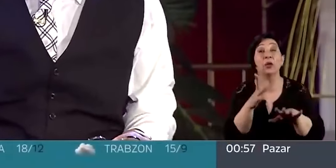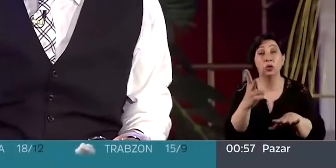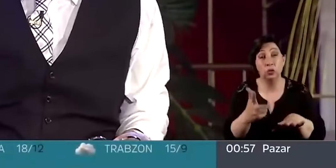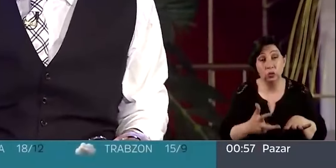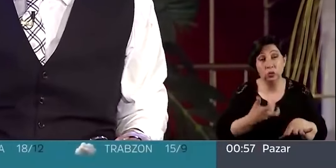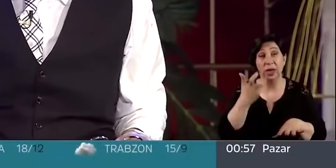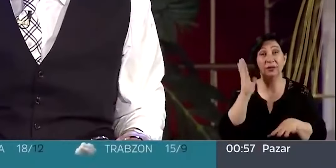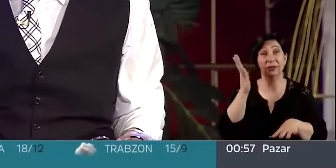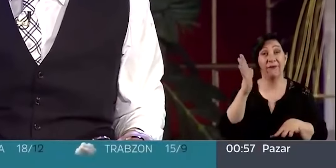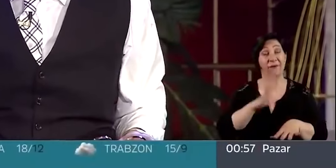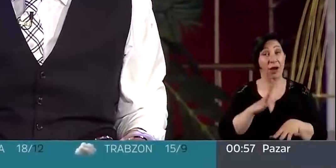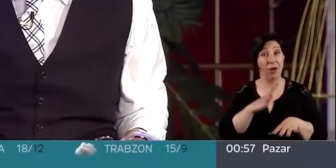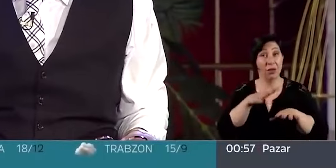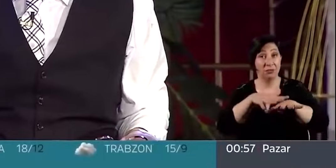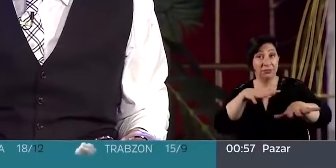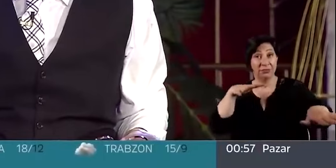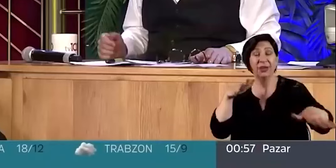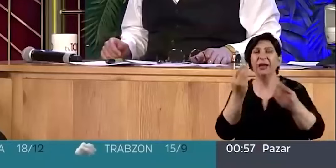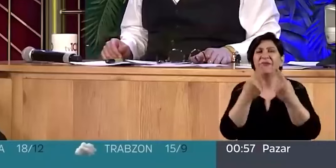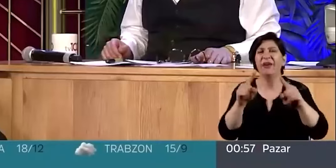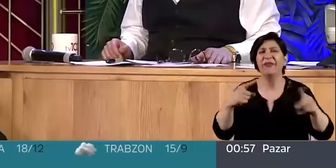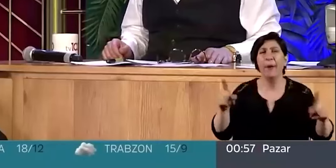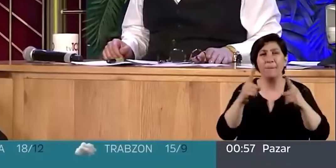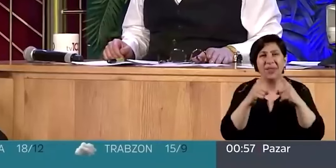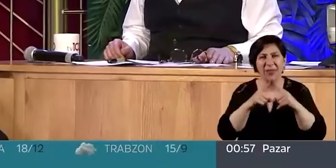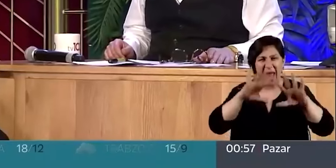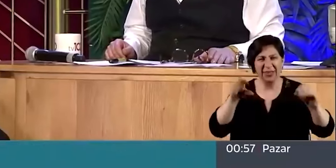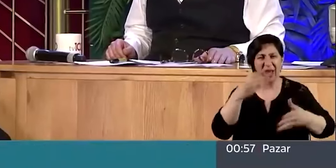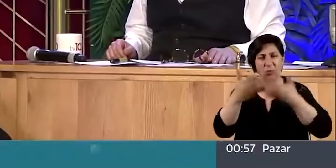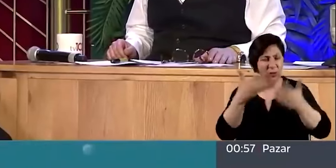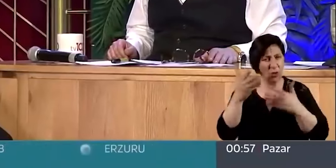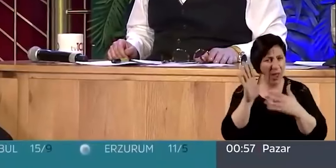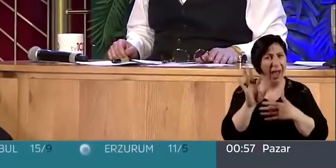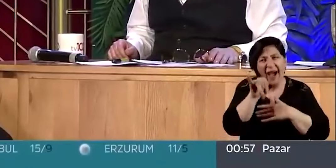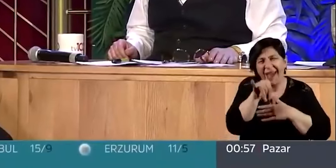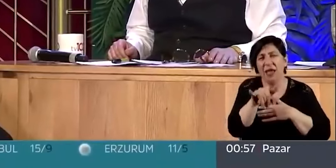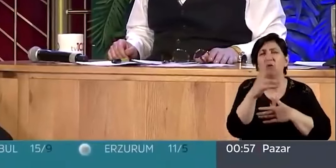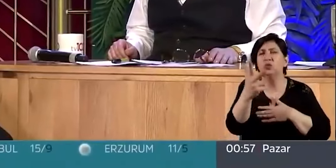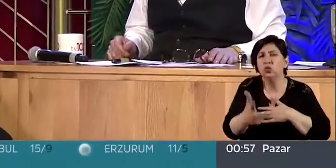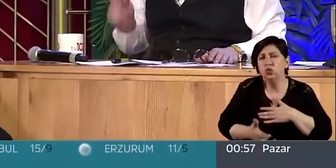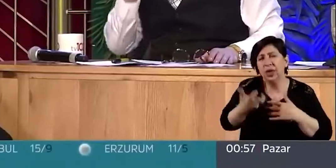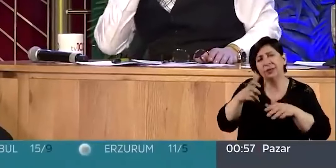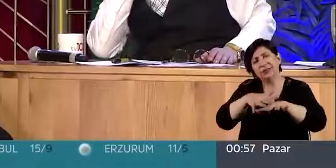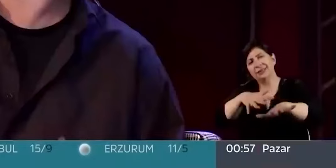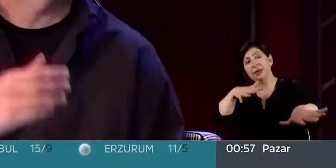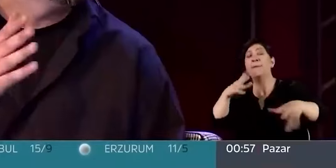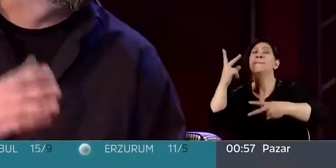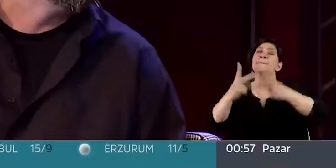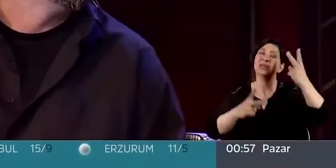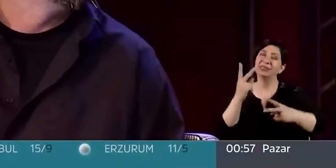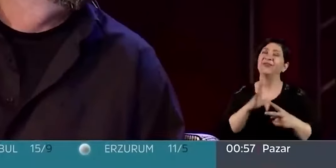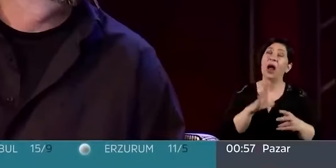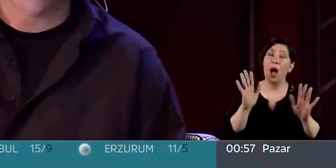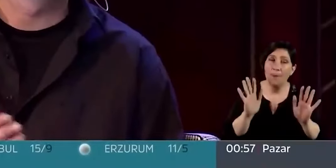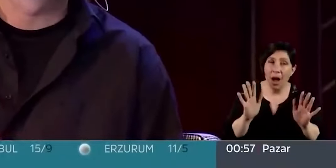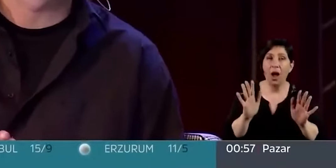saat gidenler var. Var ama herkes değil şimdi. Hmm. Matematik her şeyi anlatır ya. Hmm. Tamamı 3 saat gitmiyor. Hmm. Kimse kimseyi yemesin. Yani bazısı evet 3 saat gidiyor